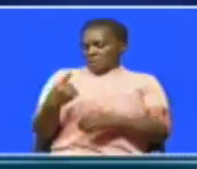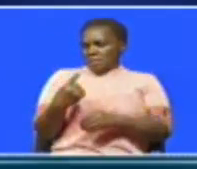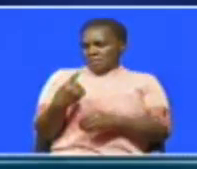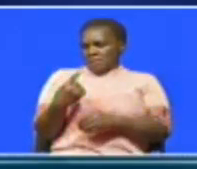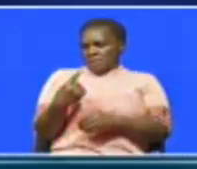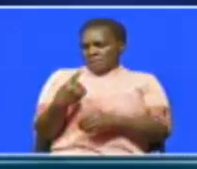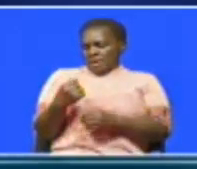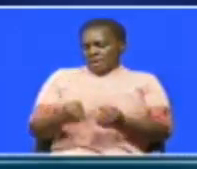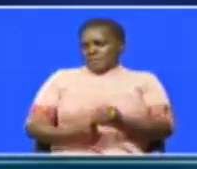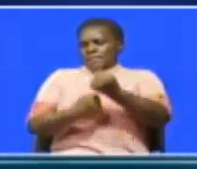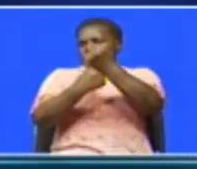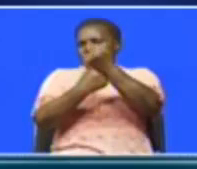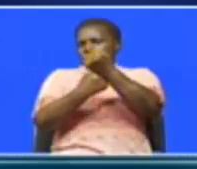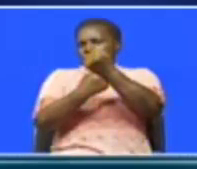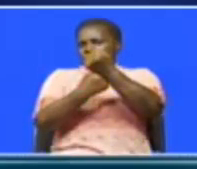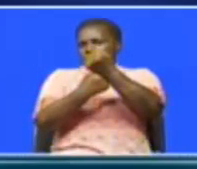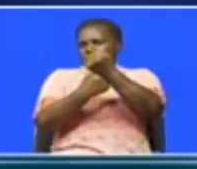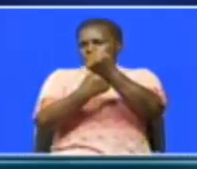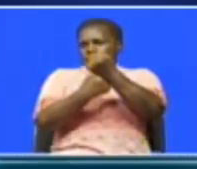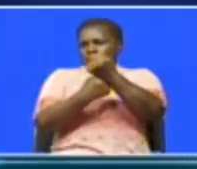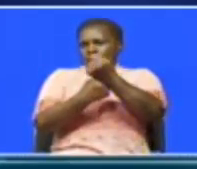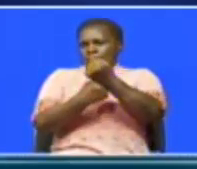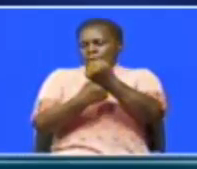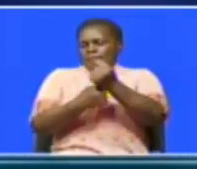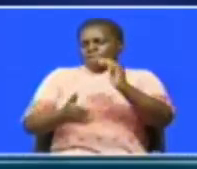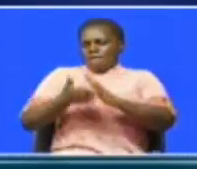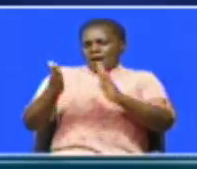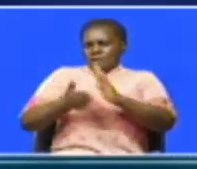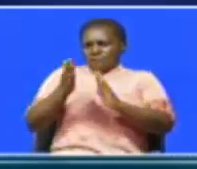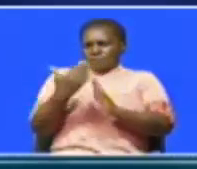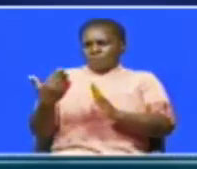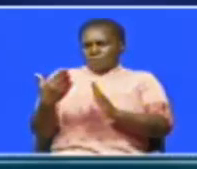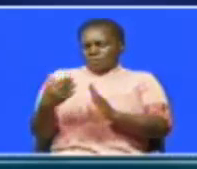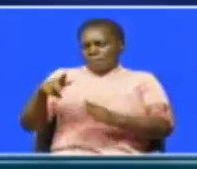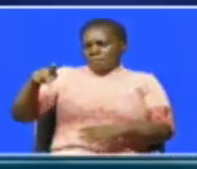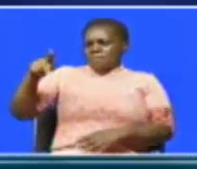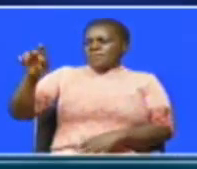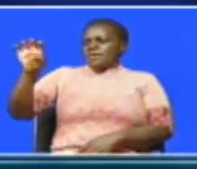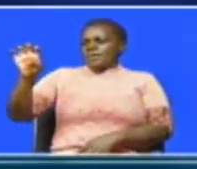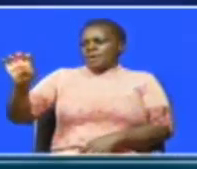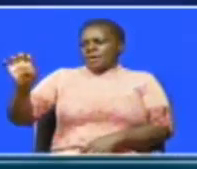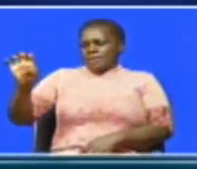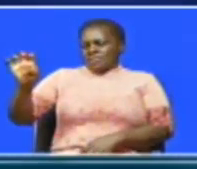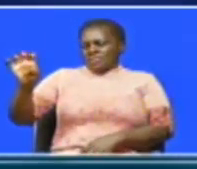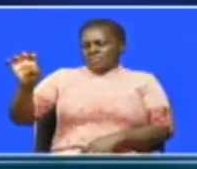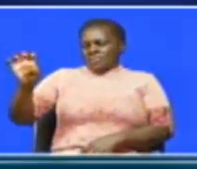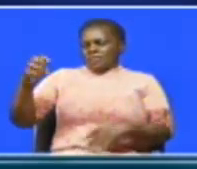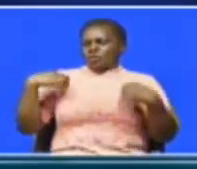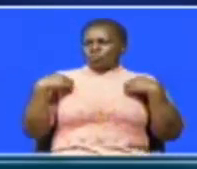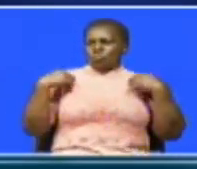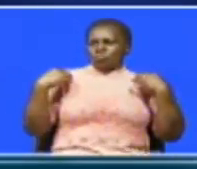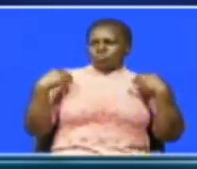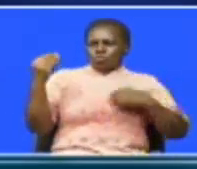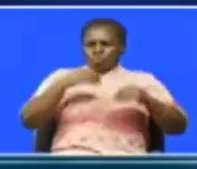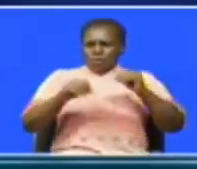kuwa ungesaidia katika kuendeleza shughuli za dharura kama kuwanunulia wahudumu wa afya zana muhimu za kazi. Mchango